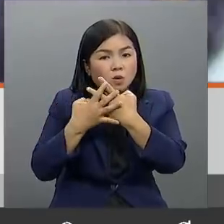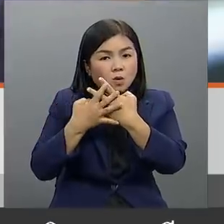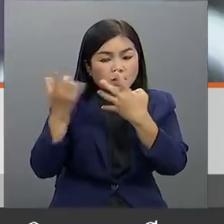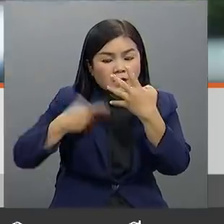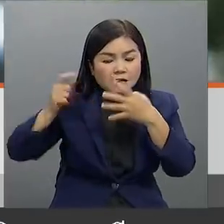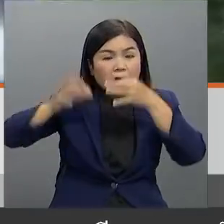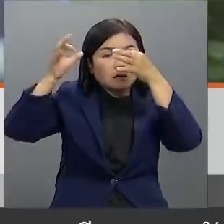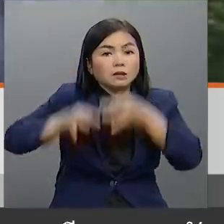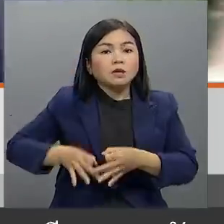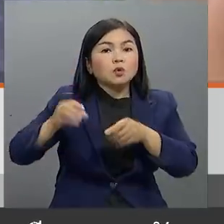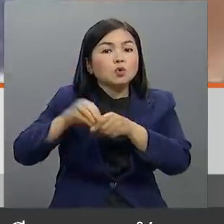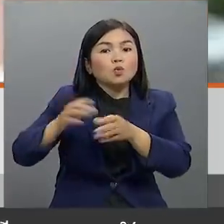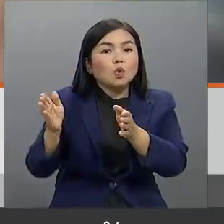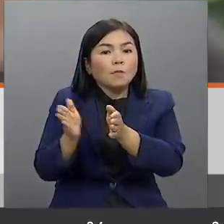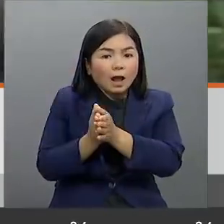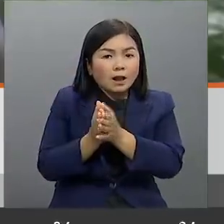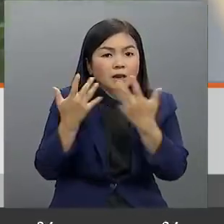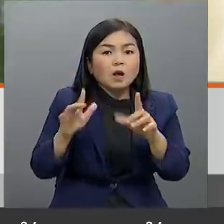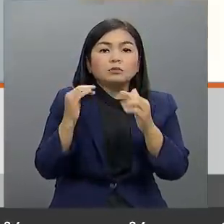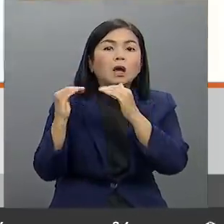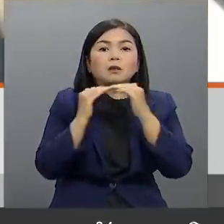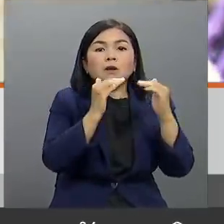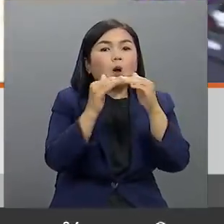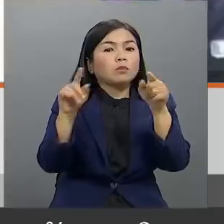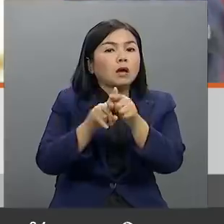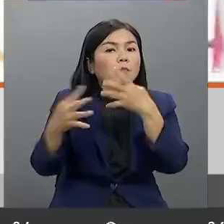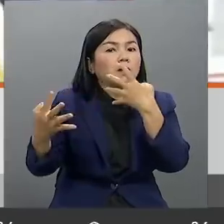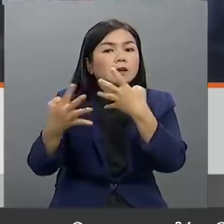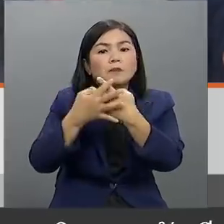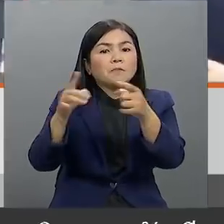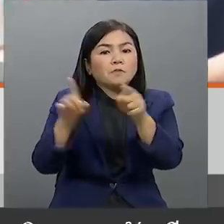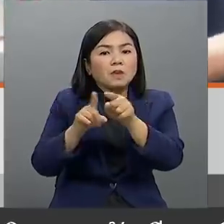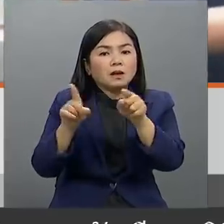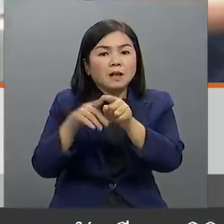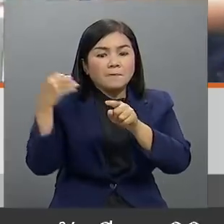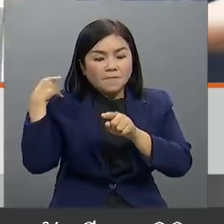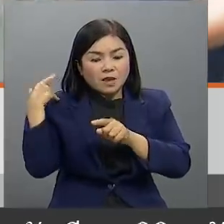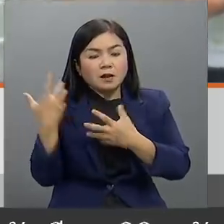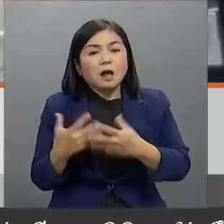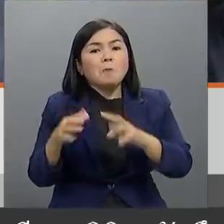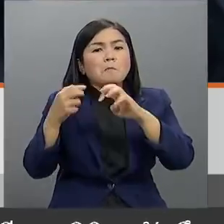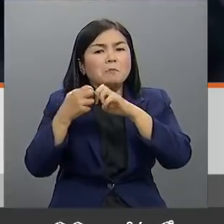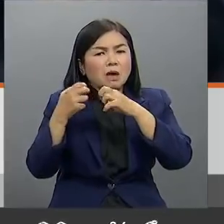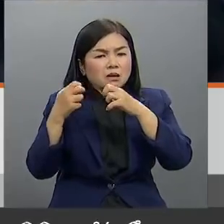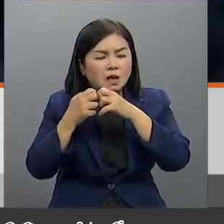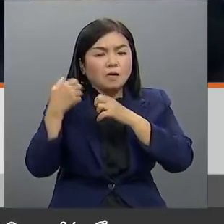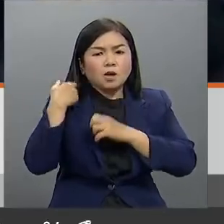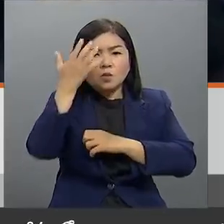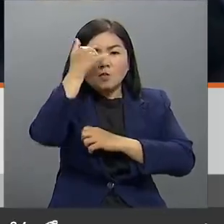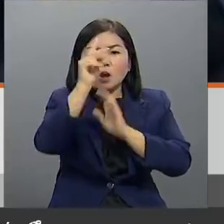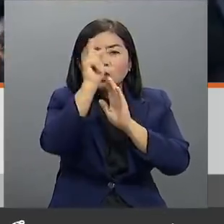แล้วและจะถูกปฏิบัติเหมือนกับนักโทษทาบทุกประการและนี่คือปัญหาใหญ่ดีมากเพราะว่ารัฐธรรมนูญมาตรา